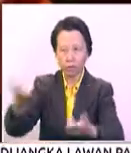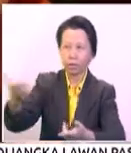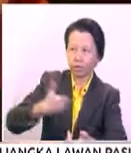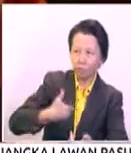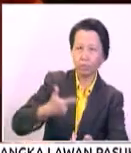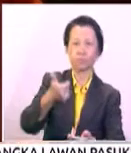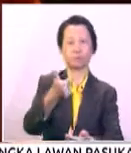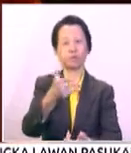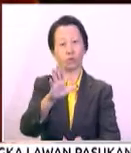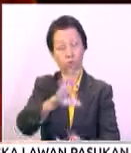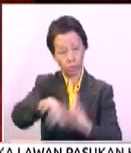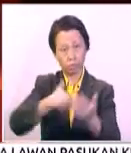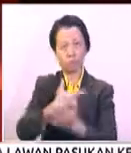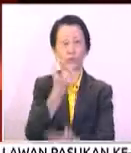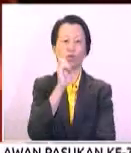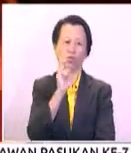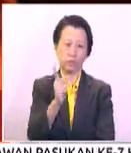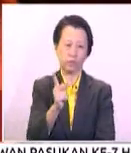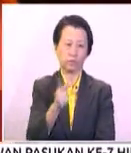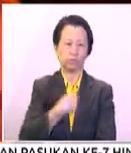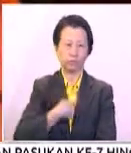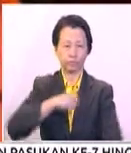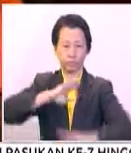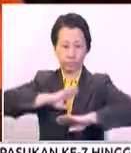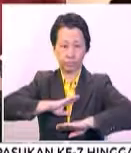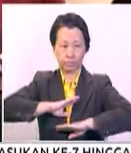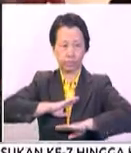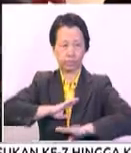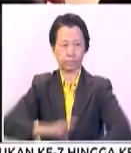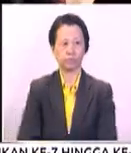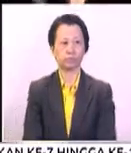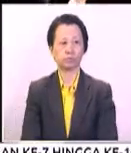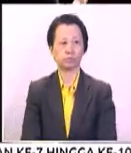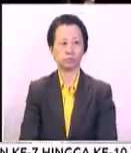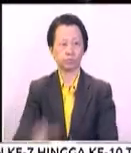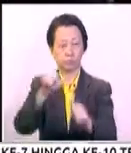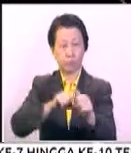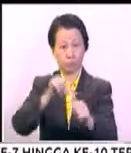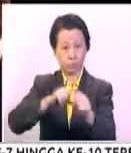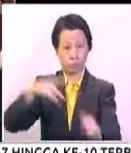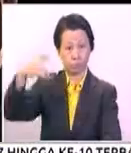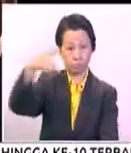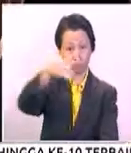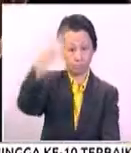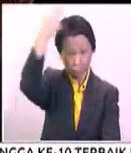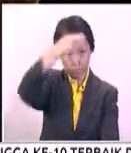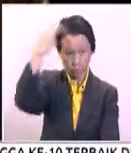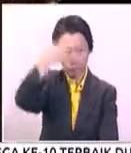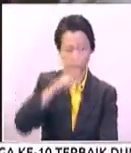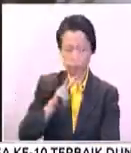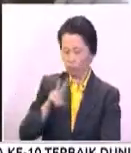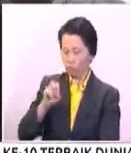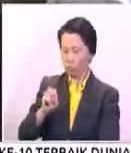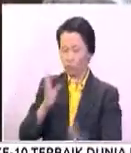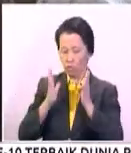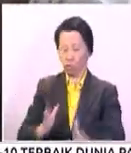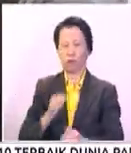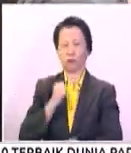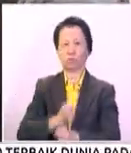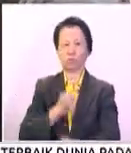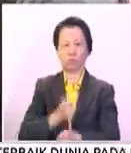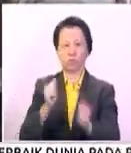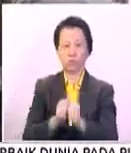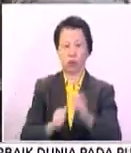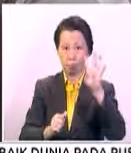okeylah. Semua okeylah. Saya berbahagialah. Dalam setiap penerbangan haji, seramai 20 kru akan bertugas bersama